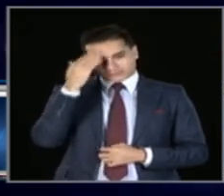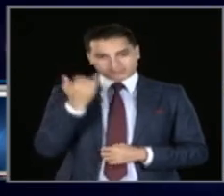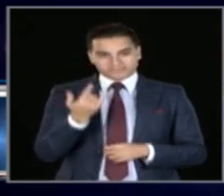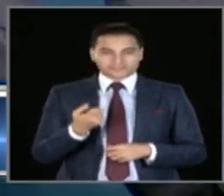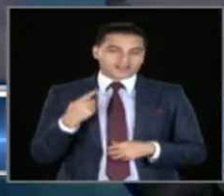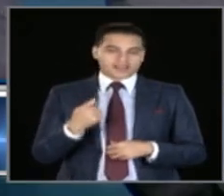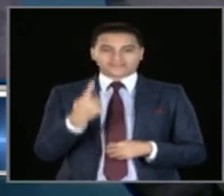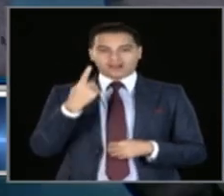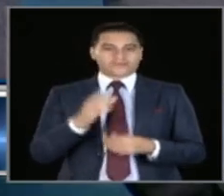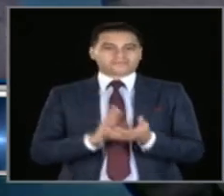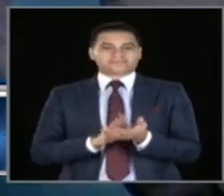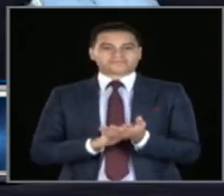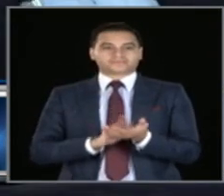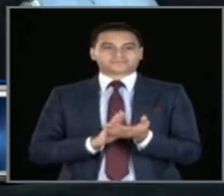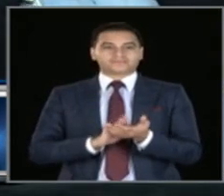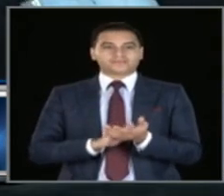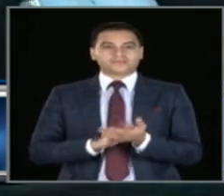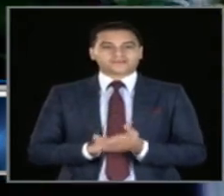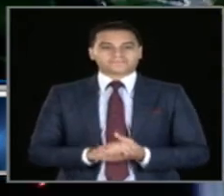سهل. الهدف الأول،